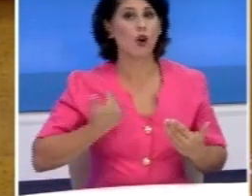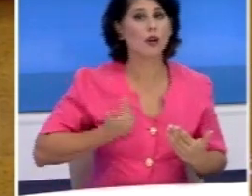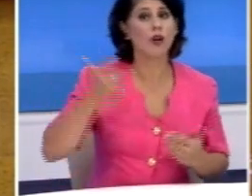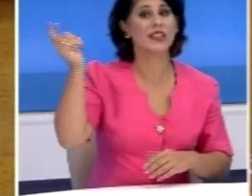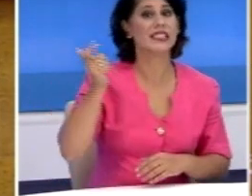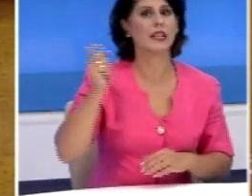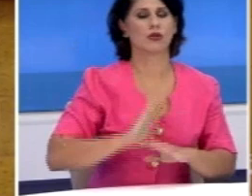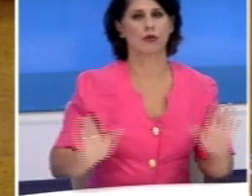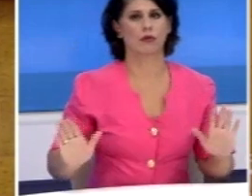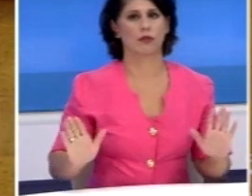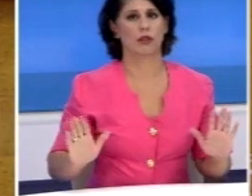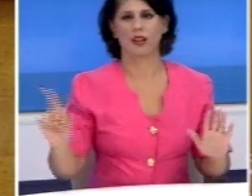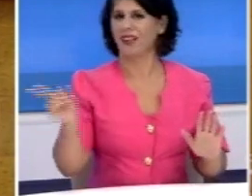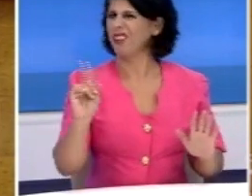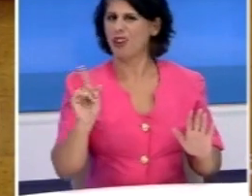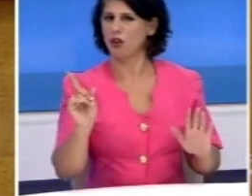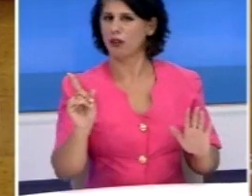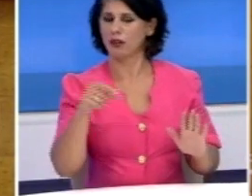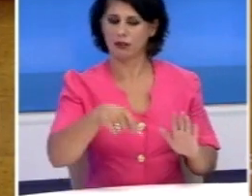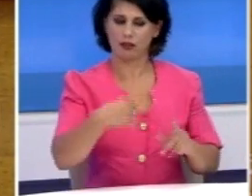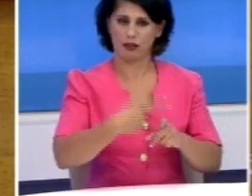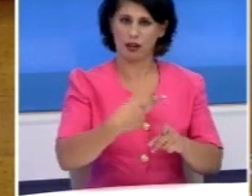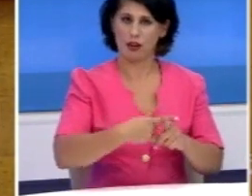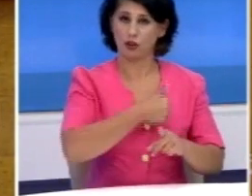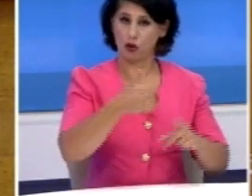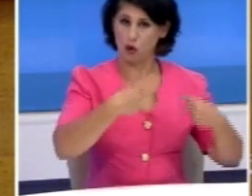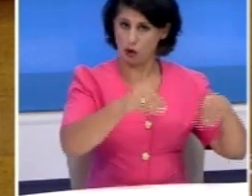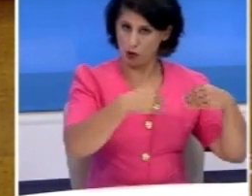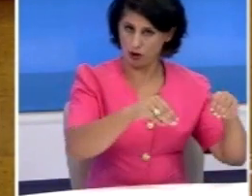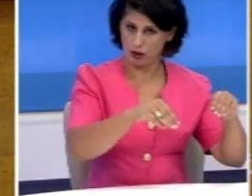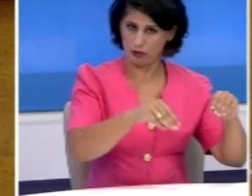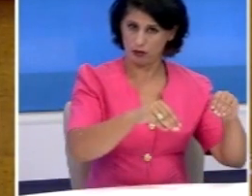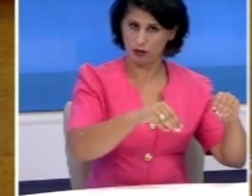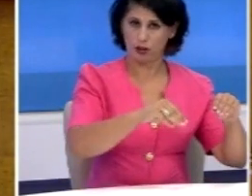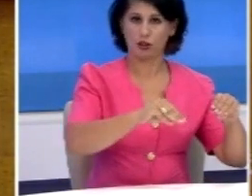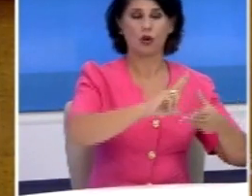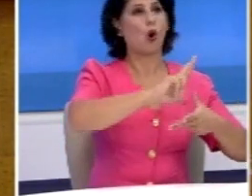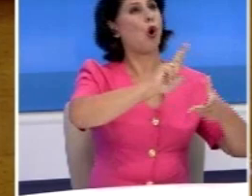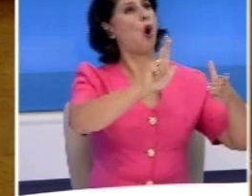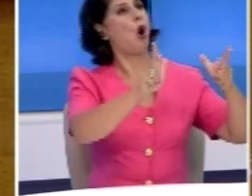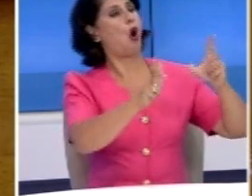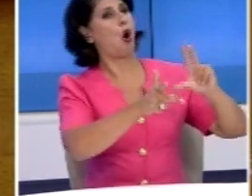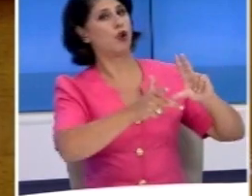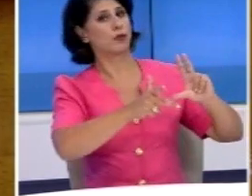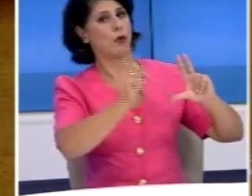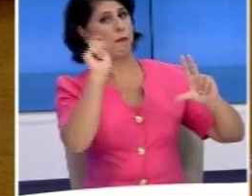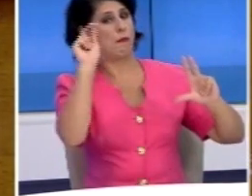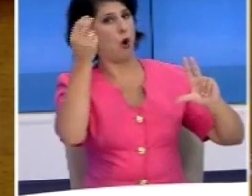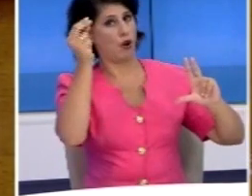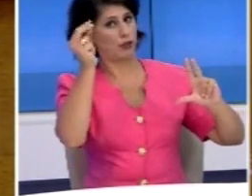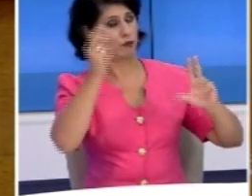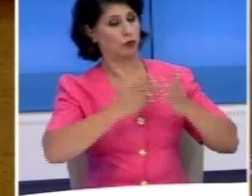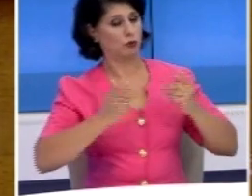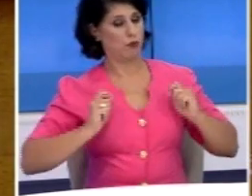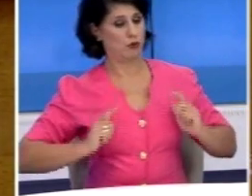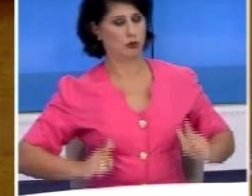των συνταξιούχων. Και όχι μια Ελλάδα των μονοπωλίων, του κοσμοπολιτισμού του μεγάλου κεφαλαίου και των